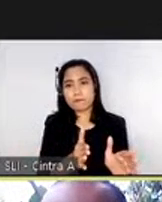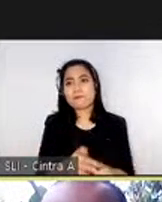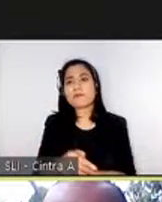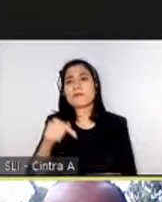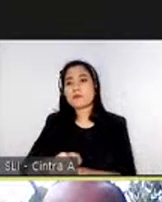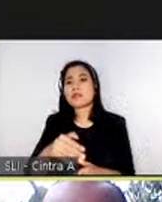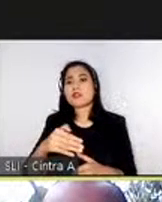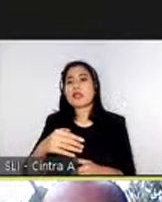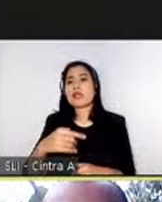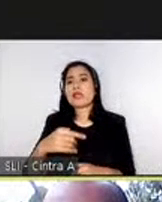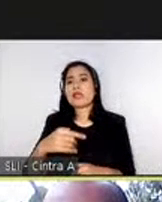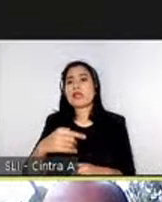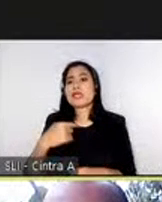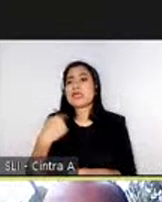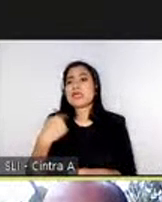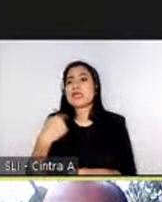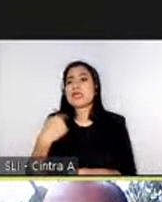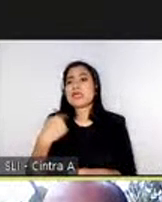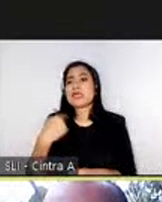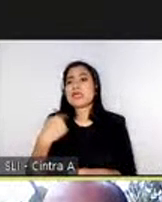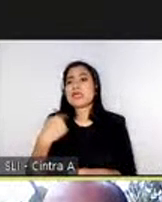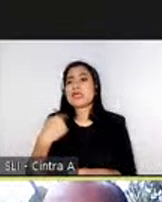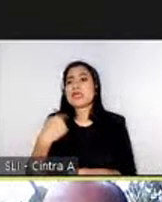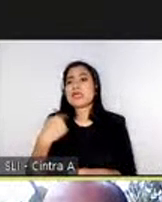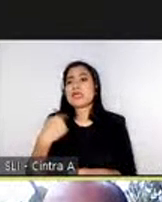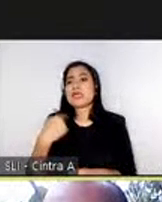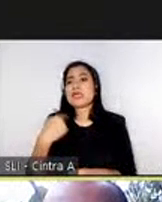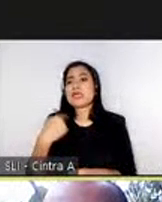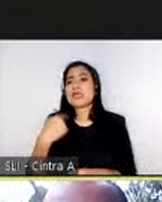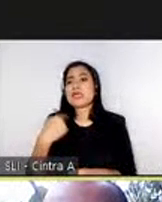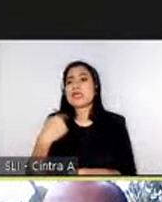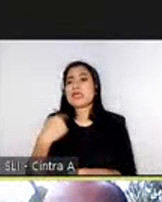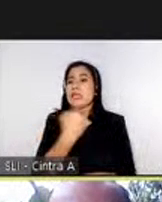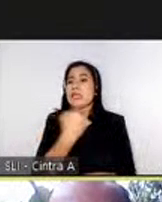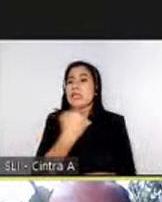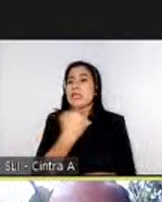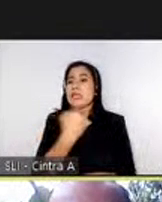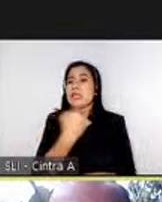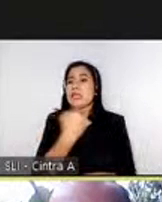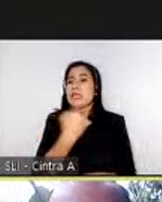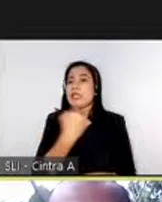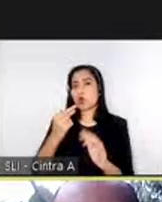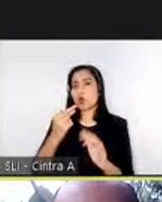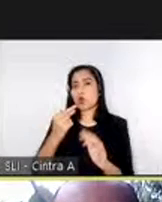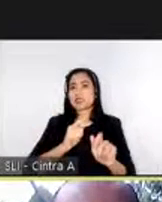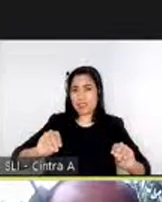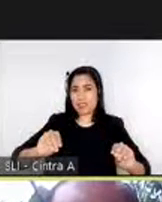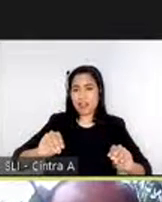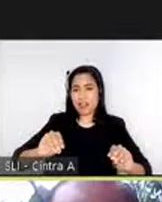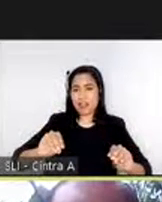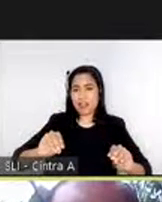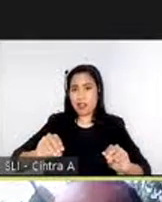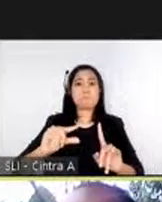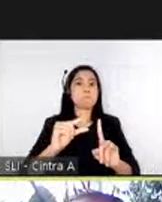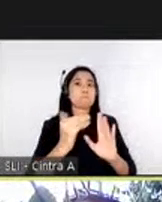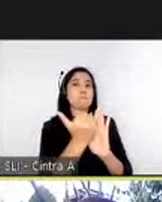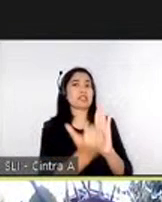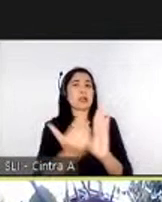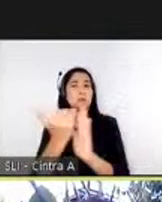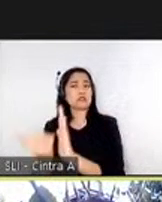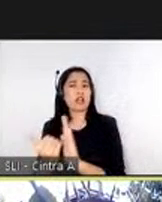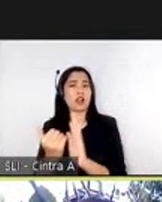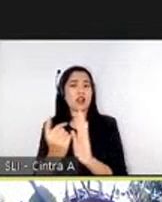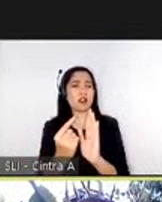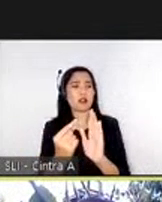coba akan melihat beberapa detail terhadap undang-undang Cipta kerja apa sih yang dikhawatirkan atau pasal-pasal mana yang bisa